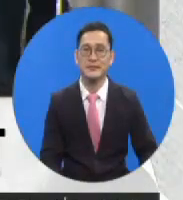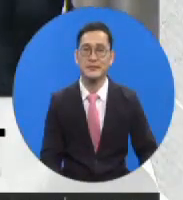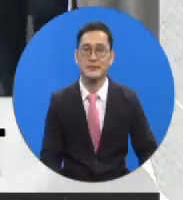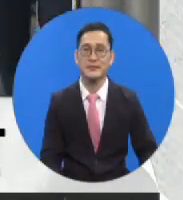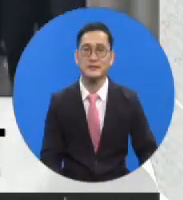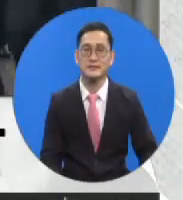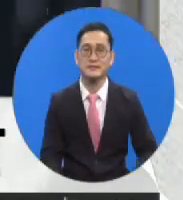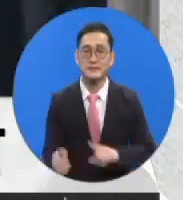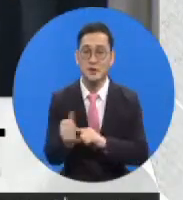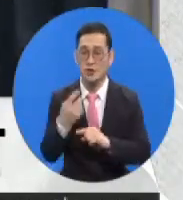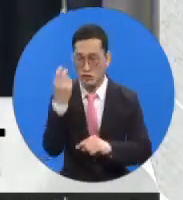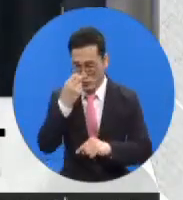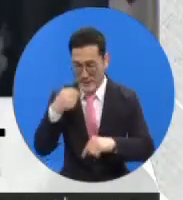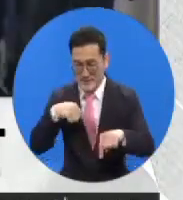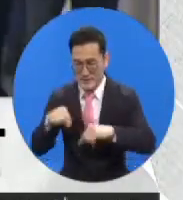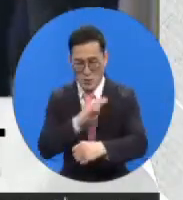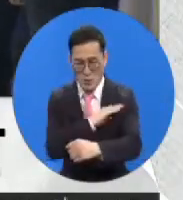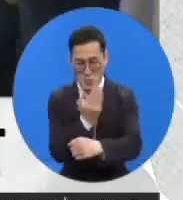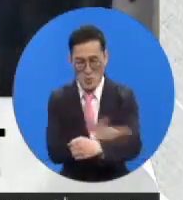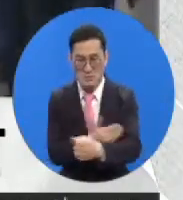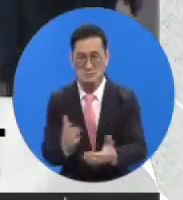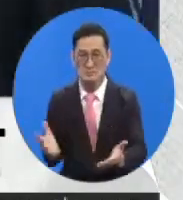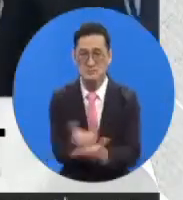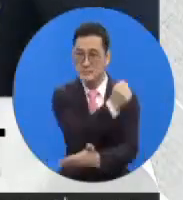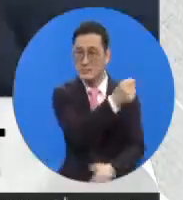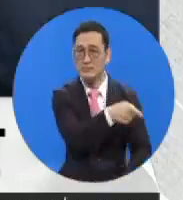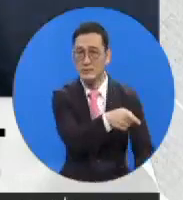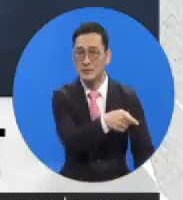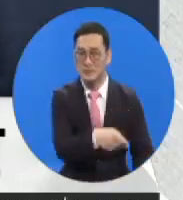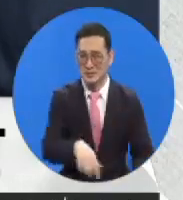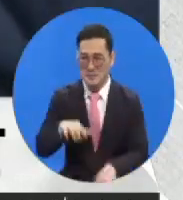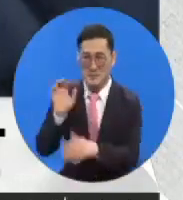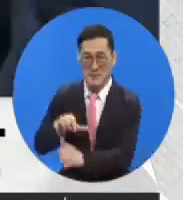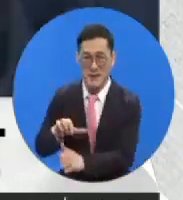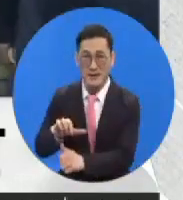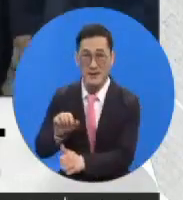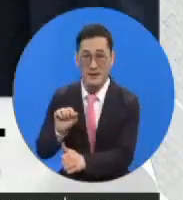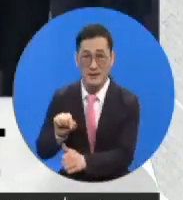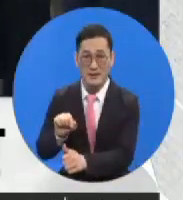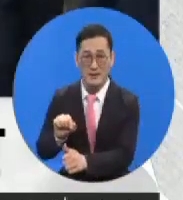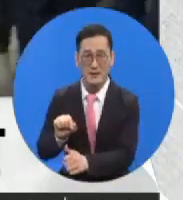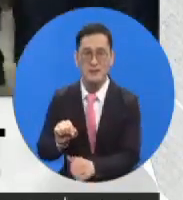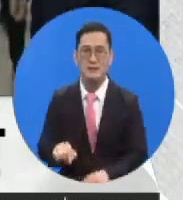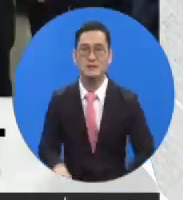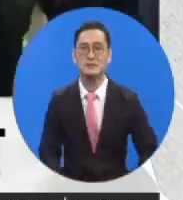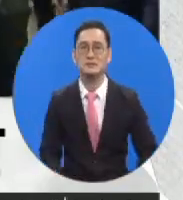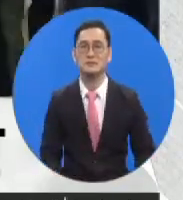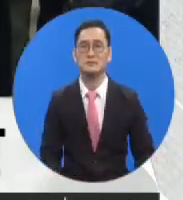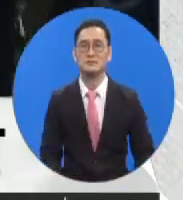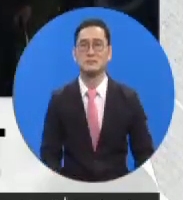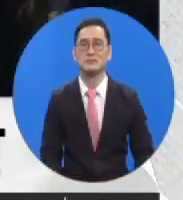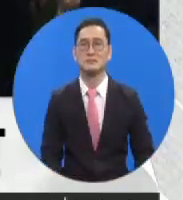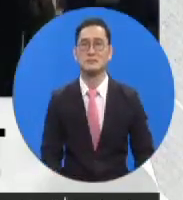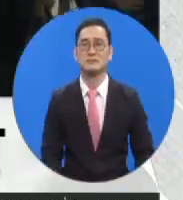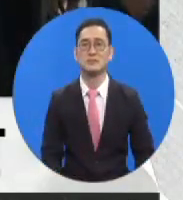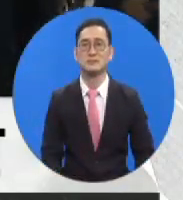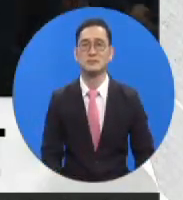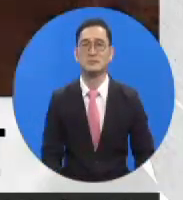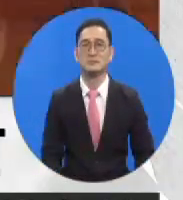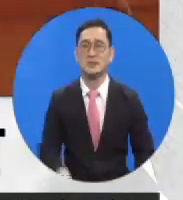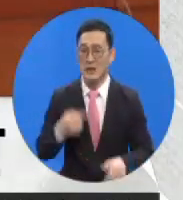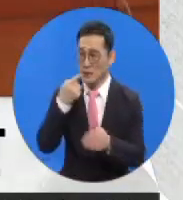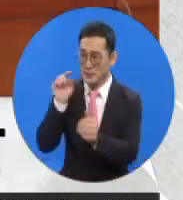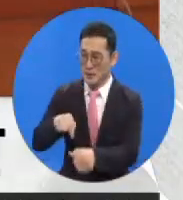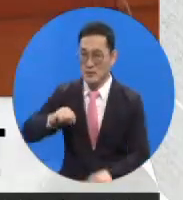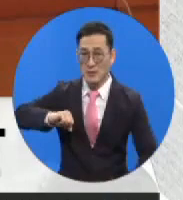수사 지휘권을 행사하면서 사실상 윤석열 총장의 손발을 묶어놓게 되죠. 만약에 추미애 장관이 얘기하는 것처럼 본인의 명을 그대로